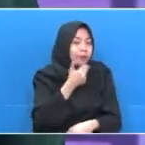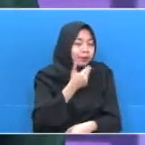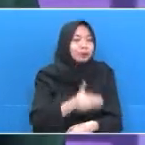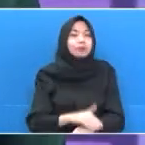selamat malam